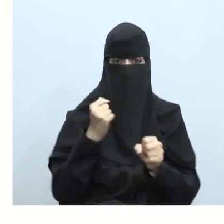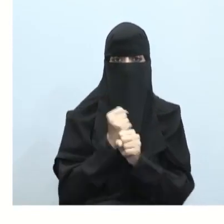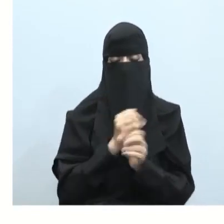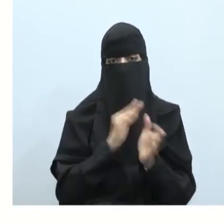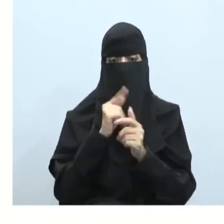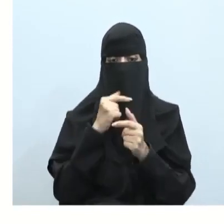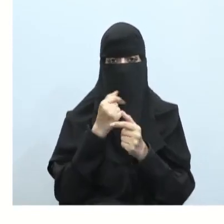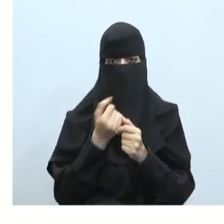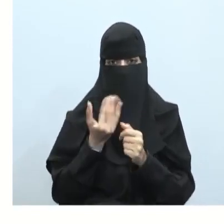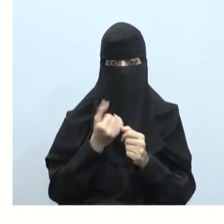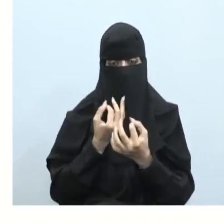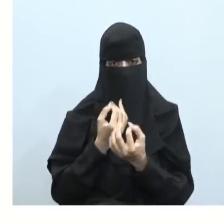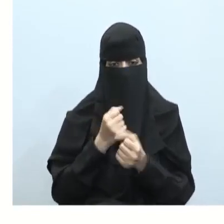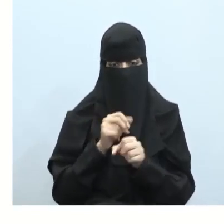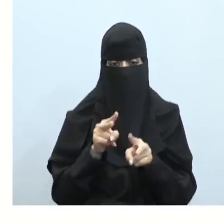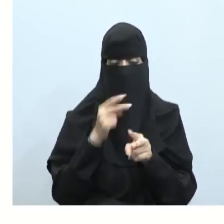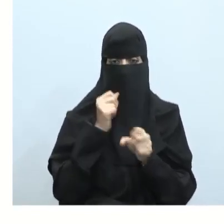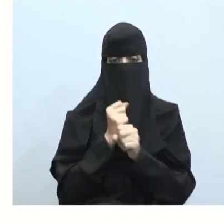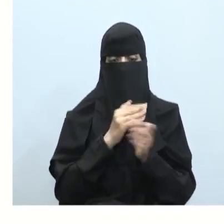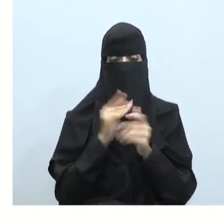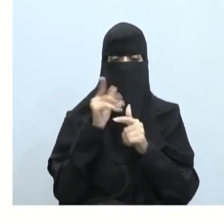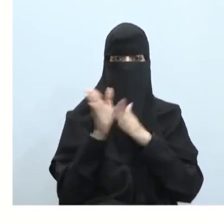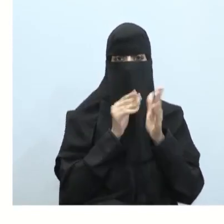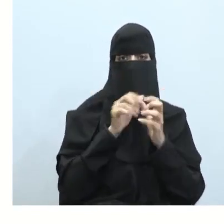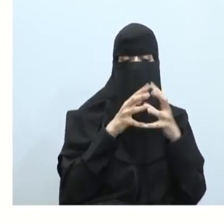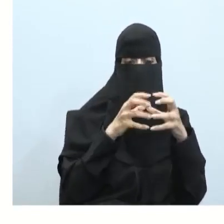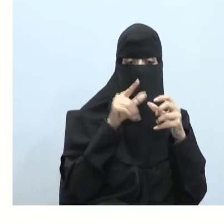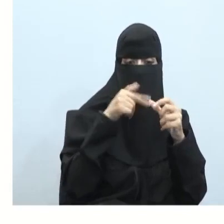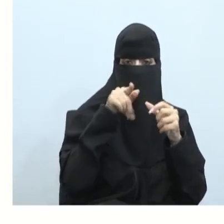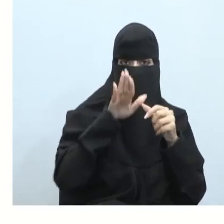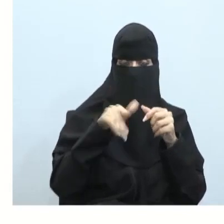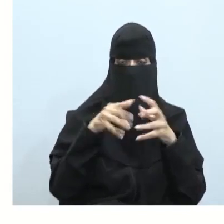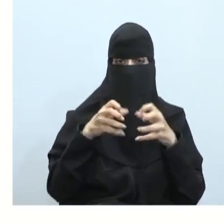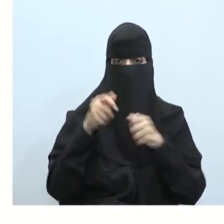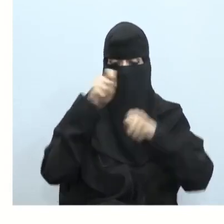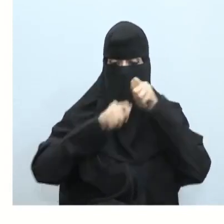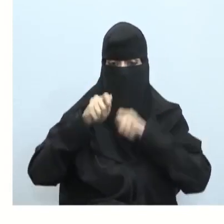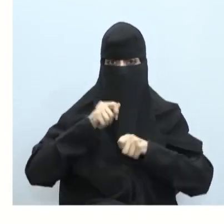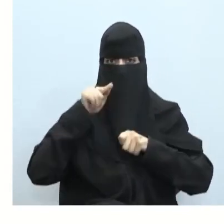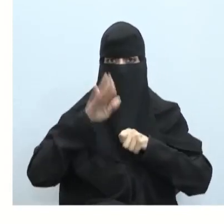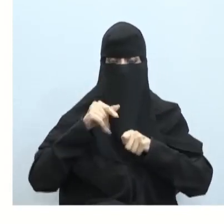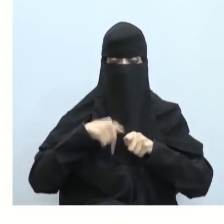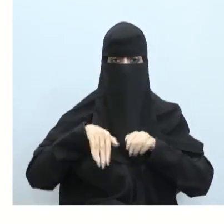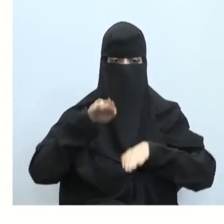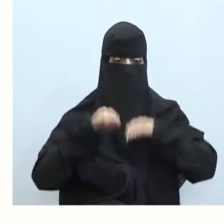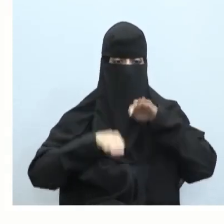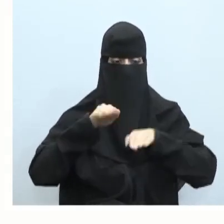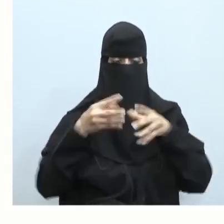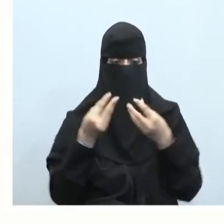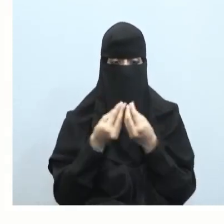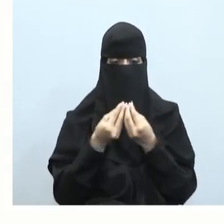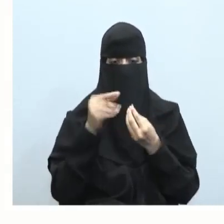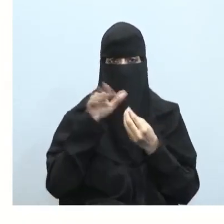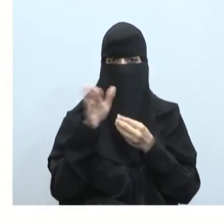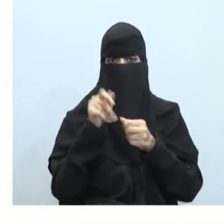تجميع كاملا قبل بدء التنفيذ اما في المفسر تتم عمليه تفسير لكل عباره برمجيه بالتوازي مع عمليه